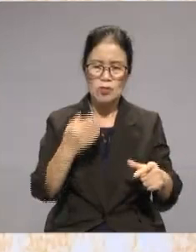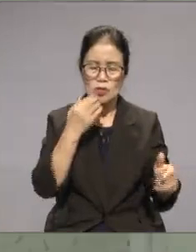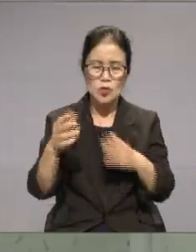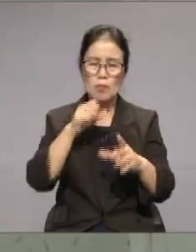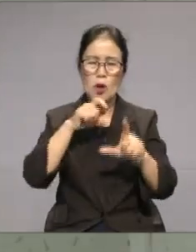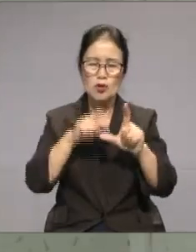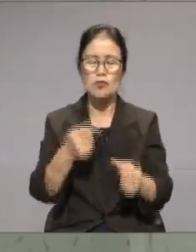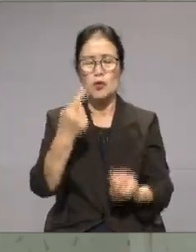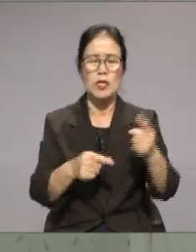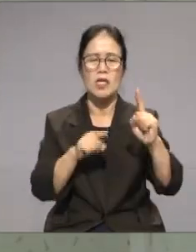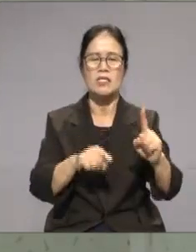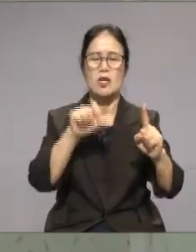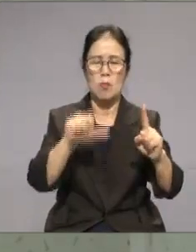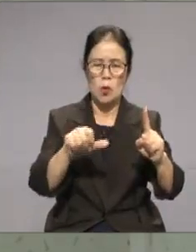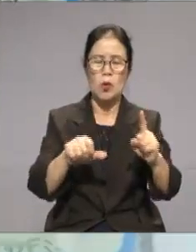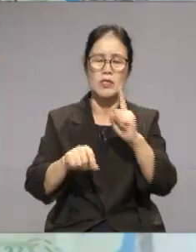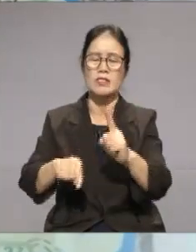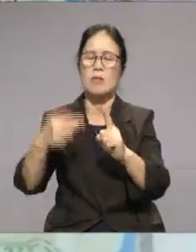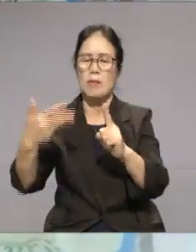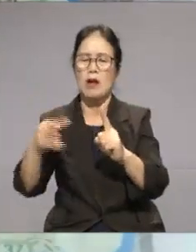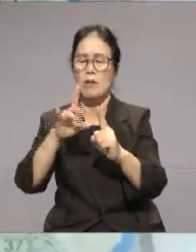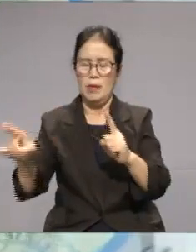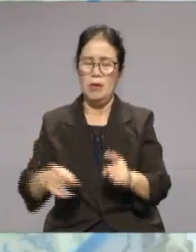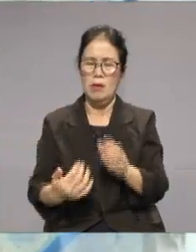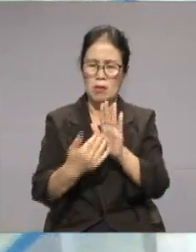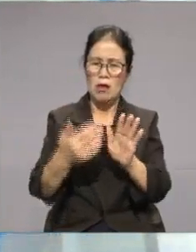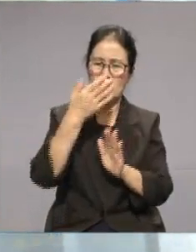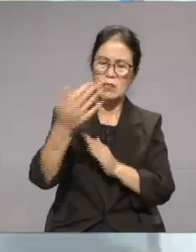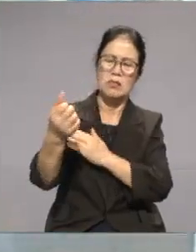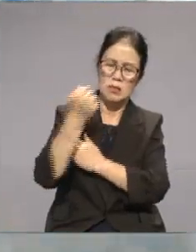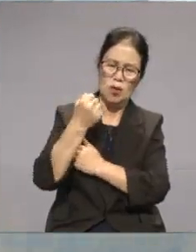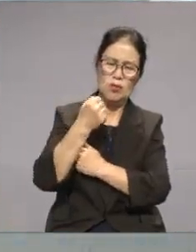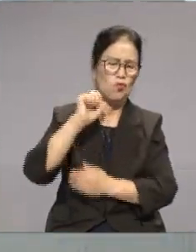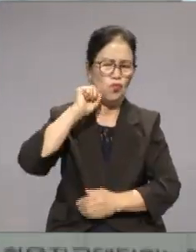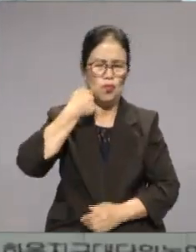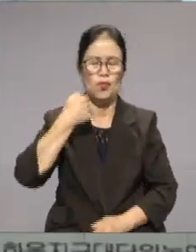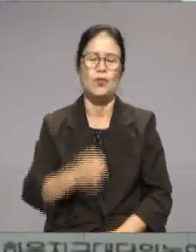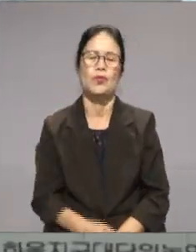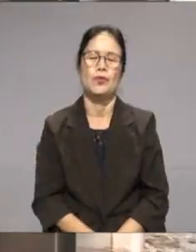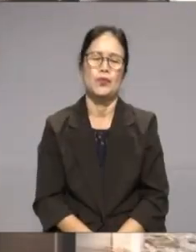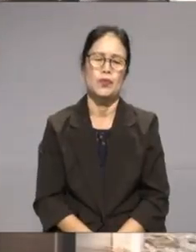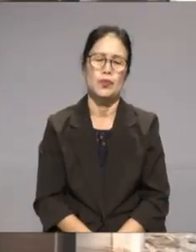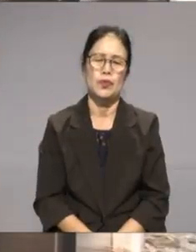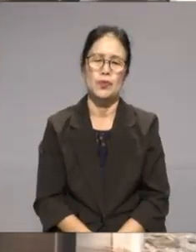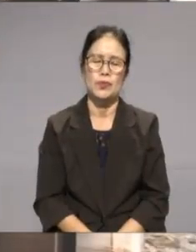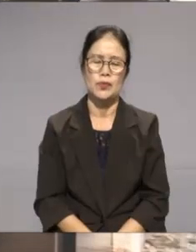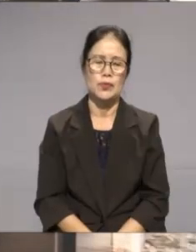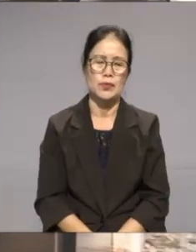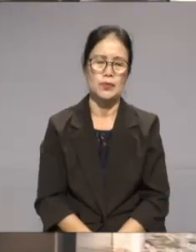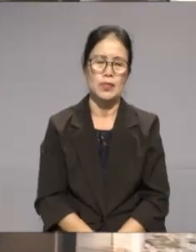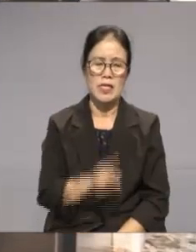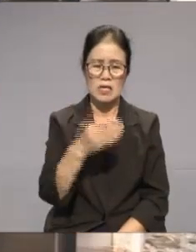평균의 1.5배와 1.8배에 달하는 등 대응 능력이 한계를 넘어섰기 때문입니다. 119 안전센터